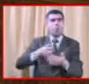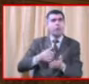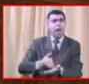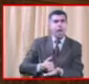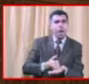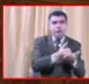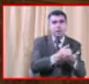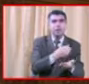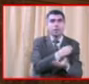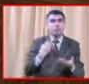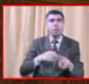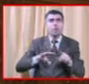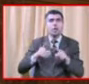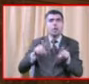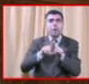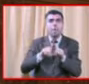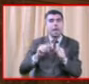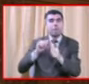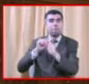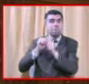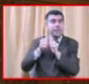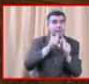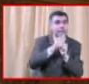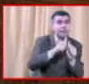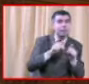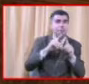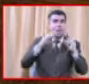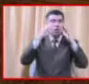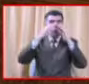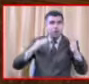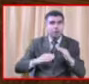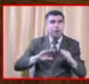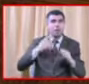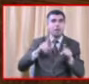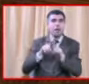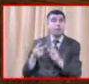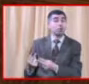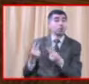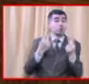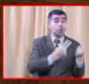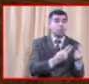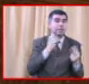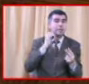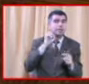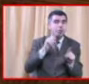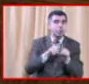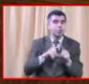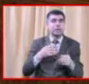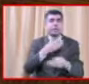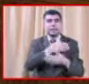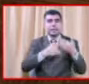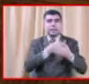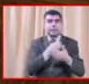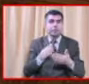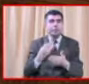انه غنبنيو تدريجيا باش هذه المناطق البعيده والوعرات الولوج انه باش يجيو عندنا المستشفى، خص المستشفى هو اللي غيخرج يمشي لهذه المنطقه.